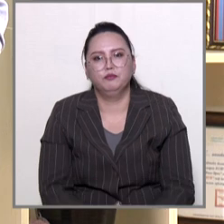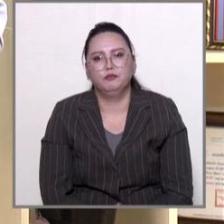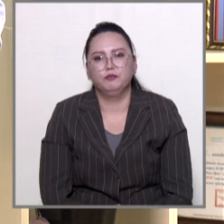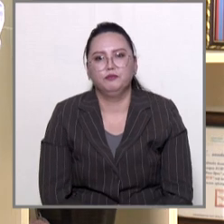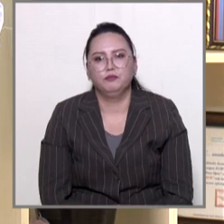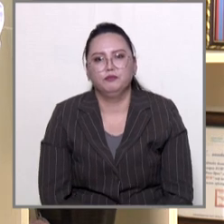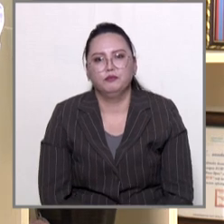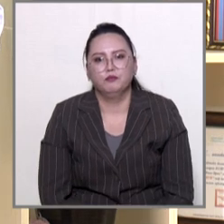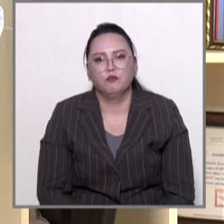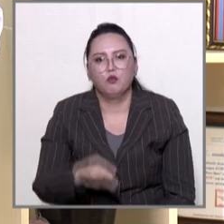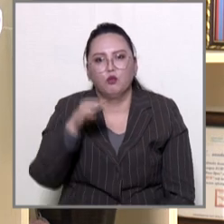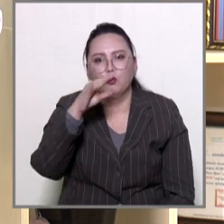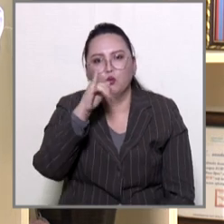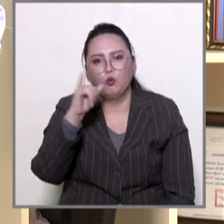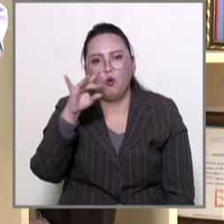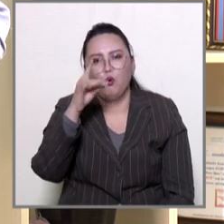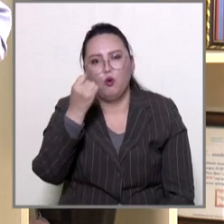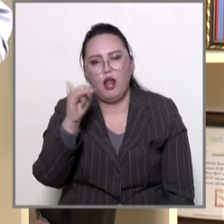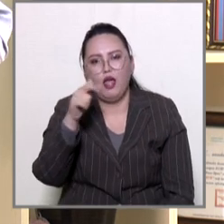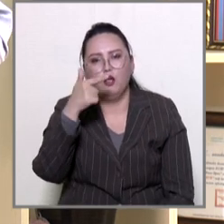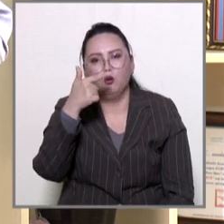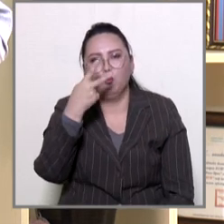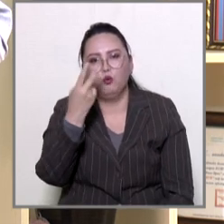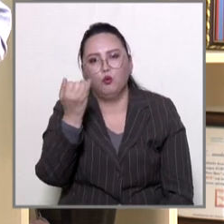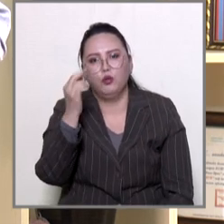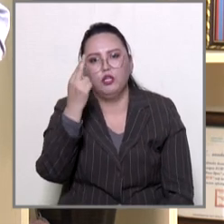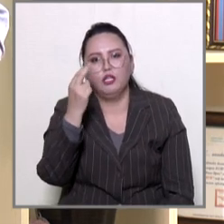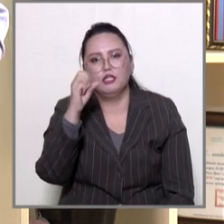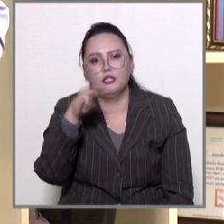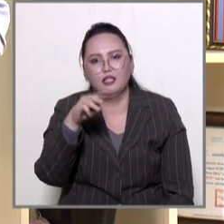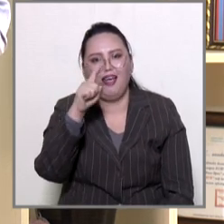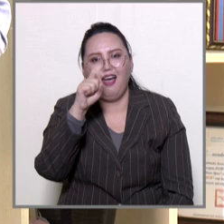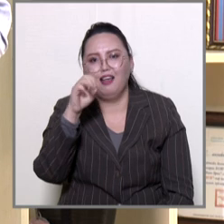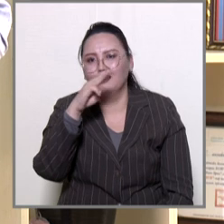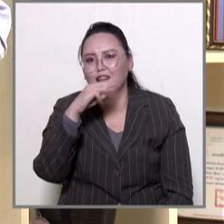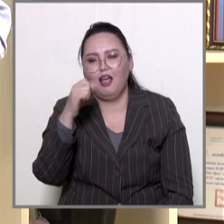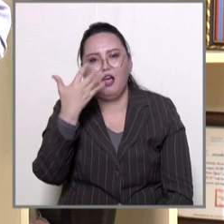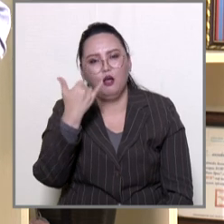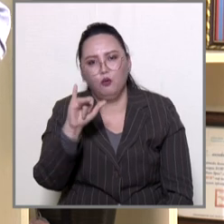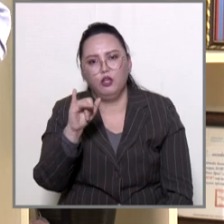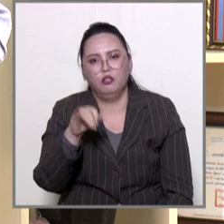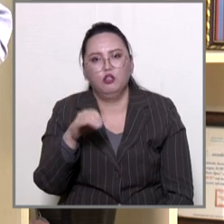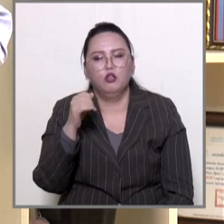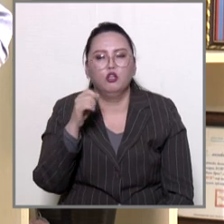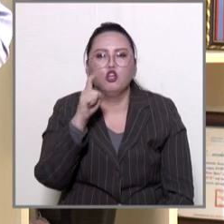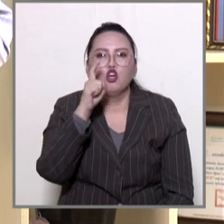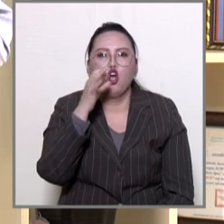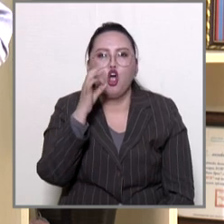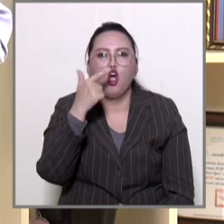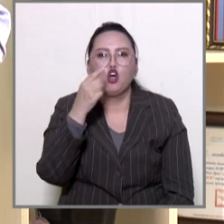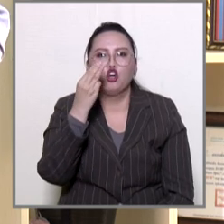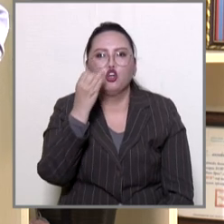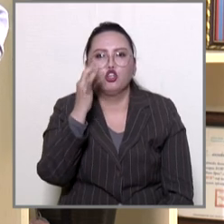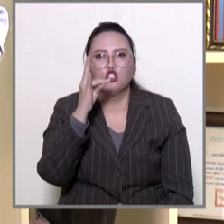За, туураа гүйцэд хатаагүй гэдэг хэлц мөн 2-3 удаа давтагдсан байгаа. Хөгшин зүнэг гэсэн